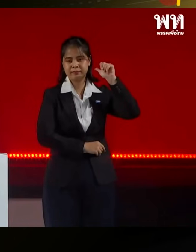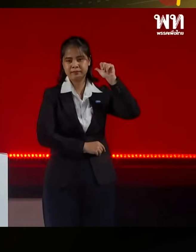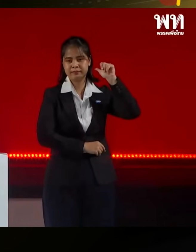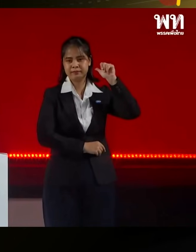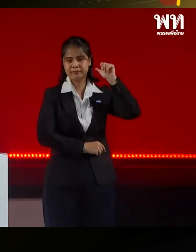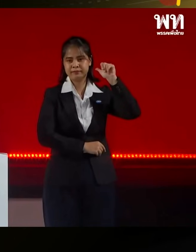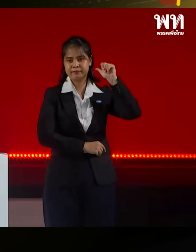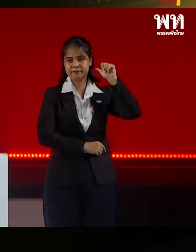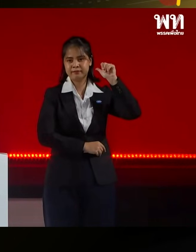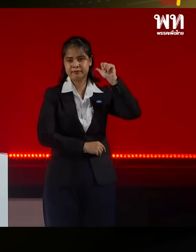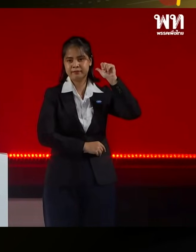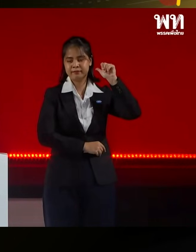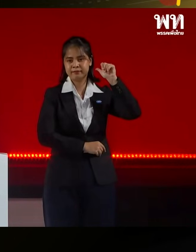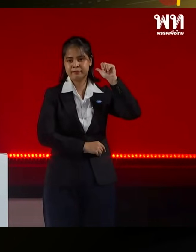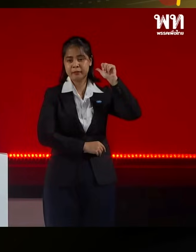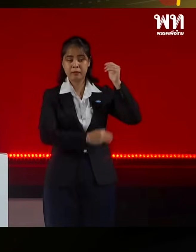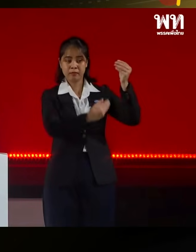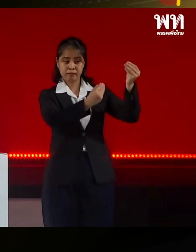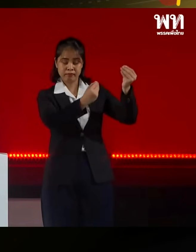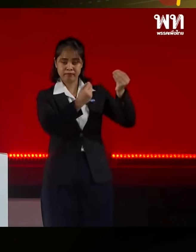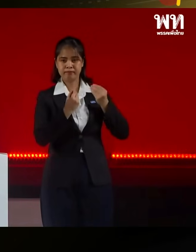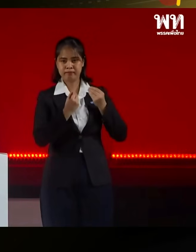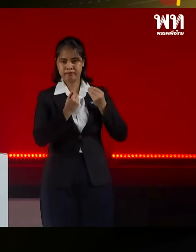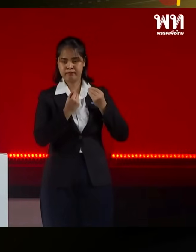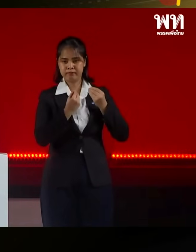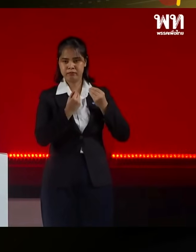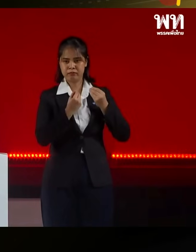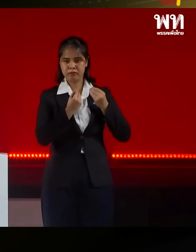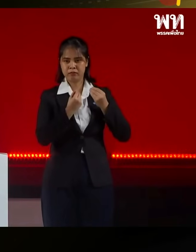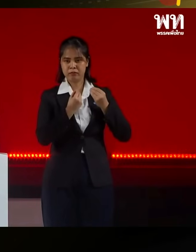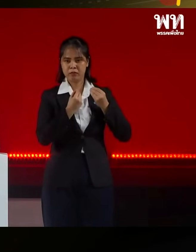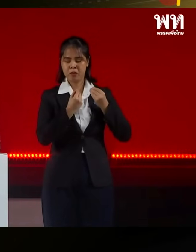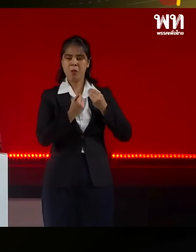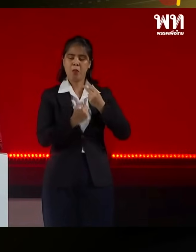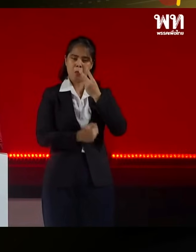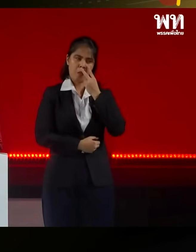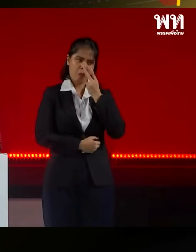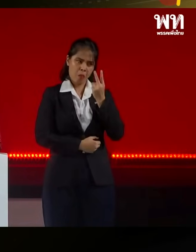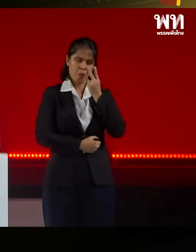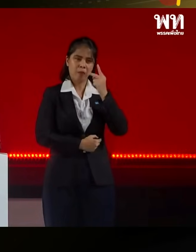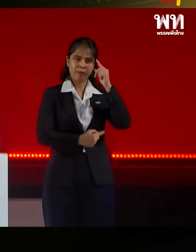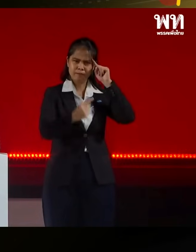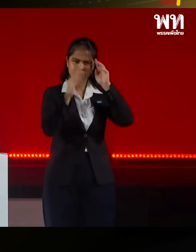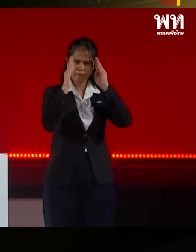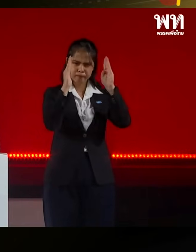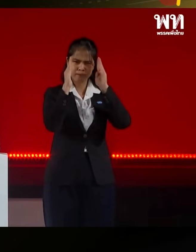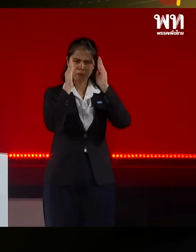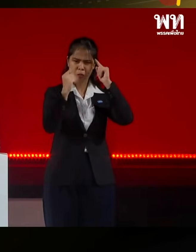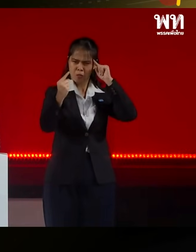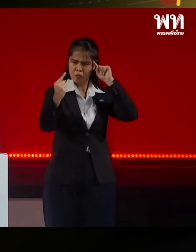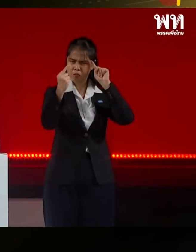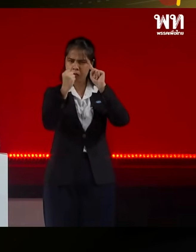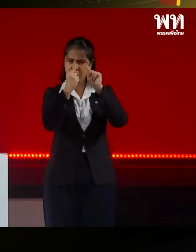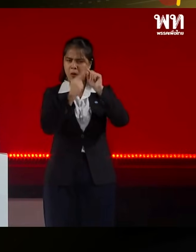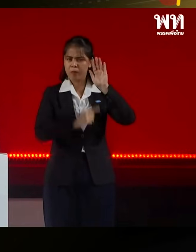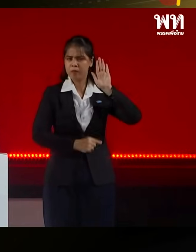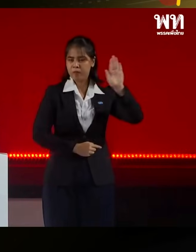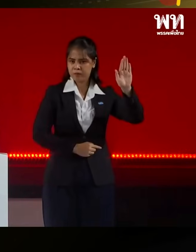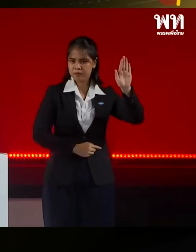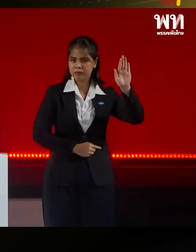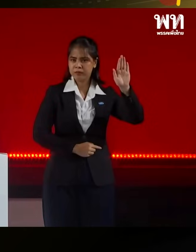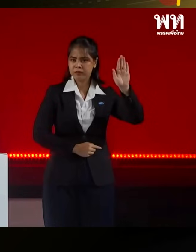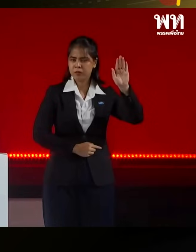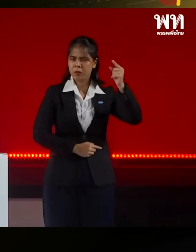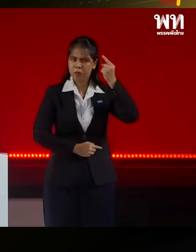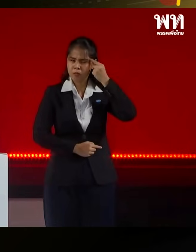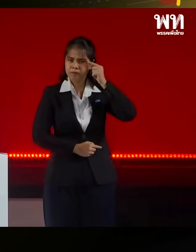ดอยู่ในโรงพยาบาลหรือยังติดคุกอยู ่ นะครับหลายคนก็ยังให้ความเคารพนับถือในพรรคเองถ้าเกิดชูใคร